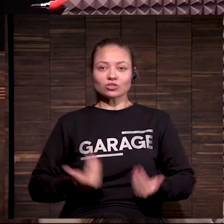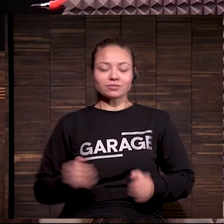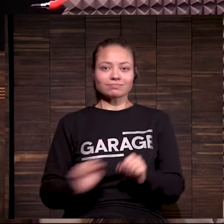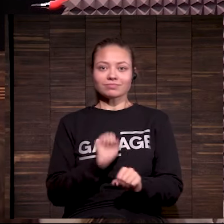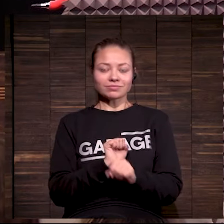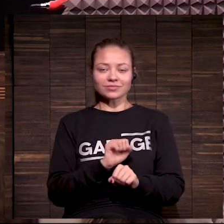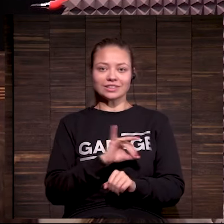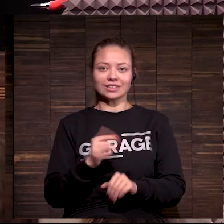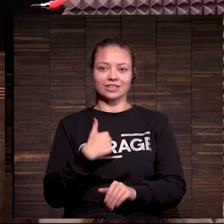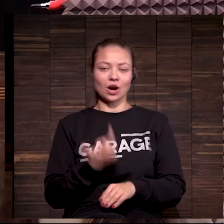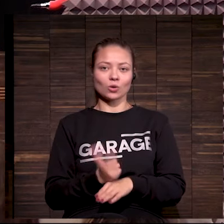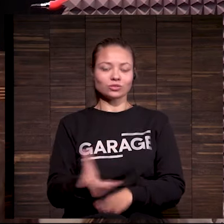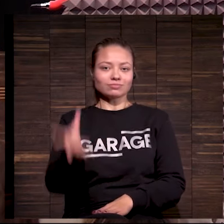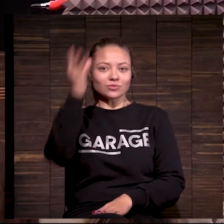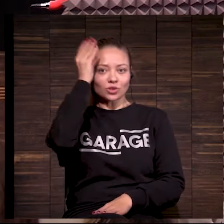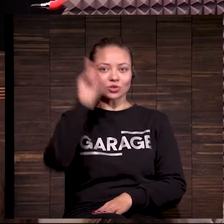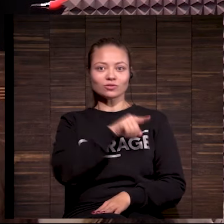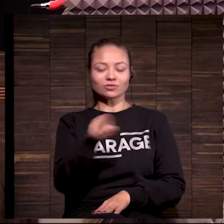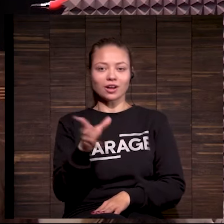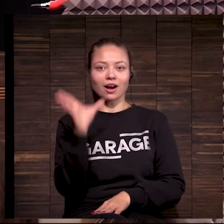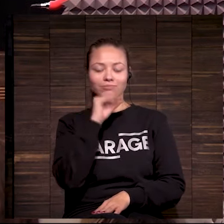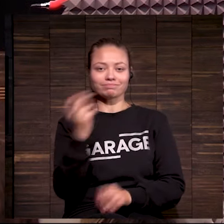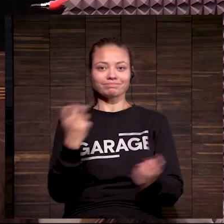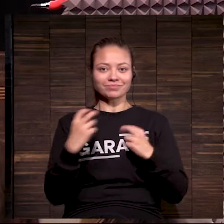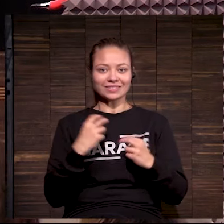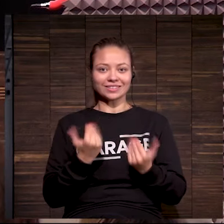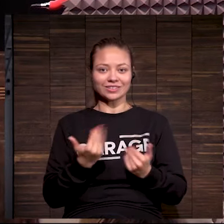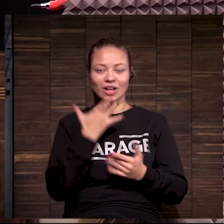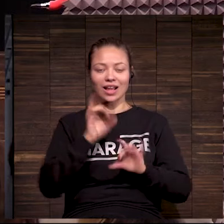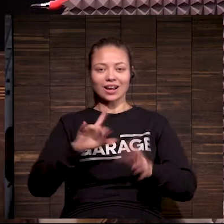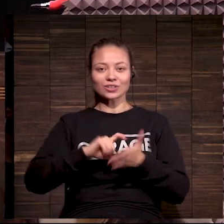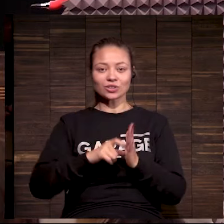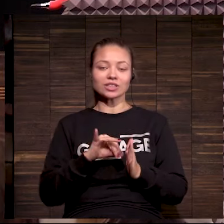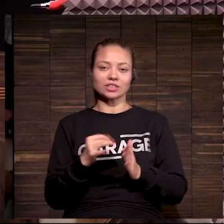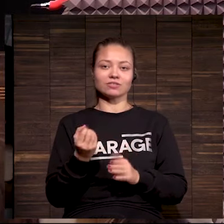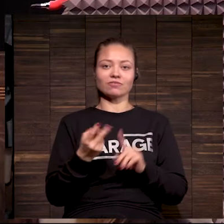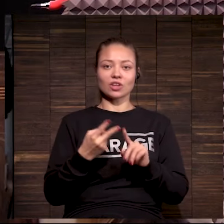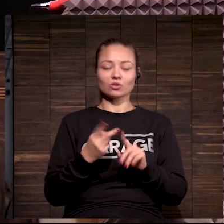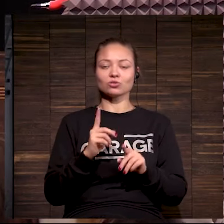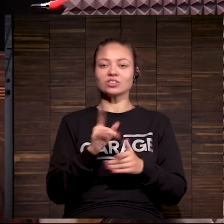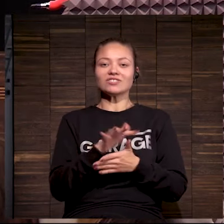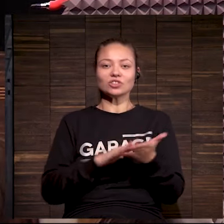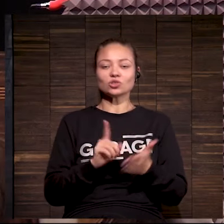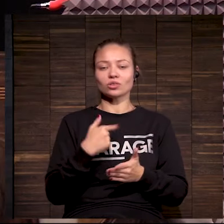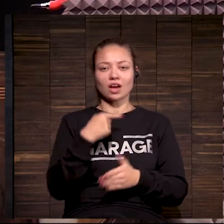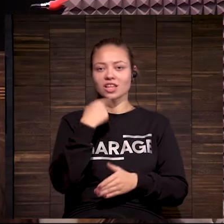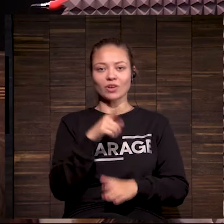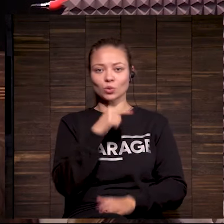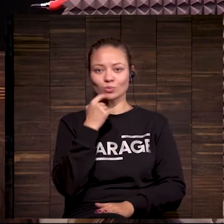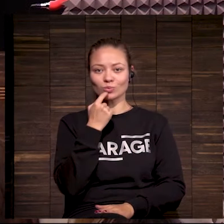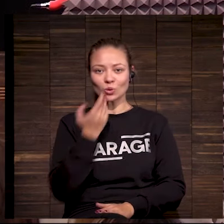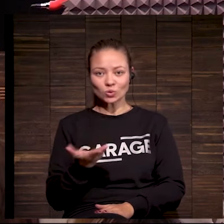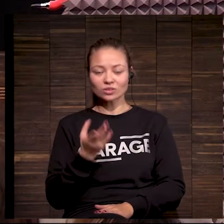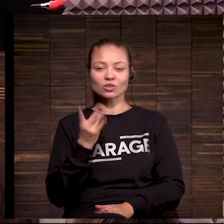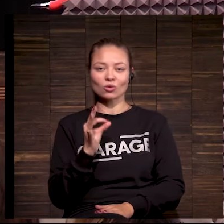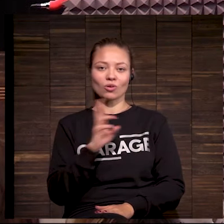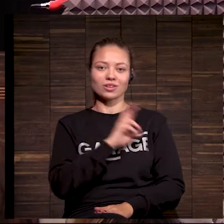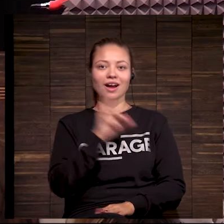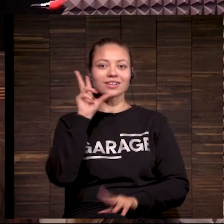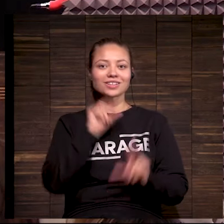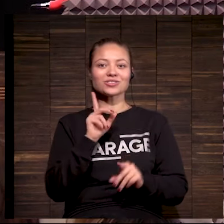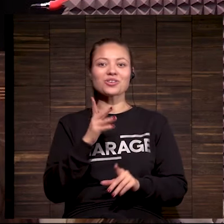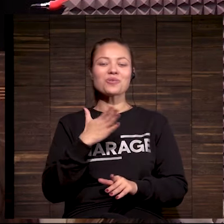очень впечатлен что вы дошли до лектория второй момент простите пожалуйста что я не говорю по русски но я надеюсь что